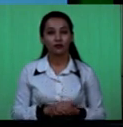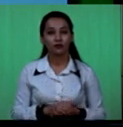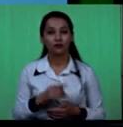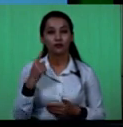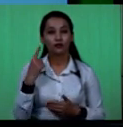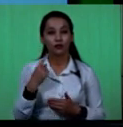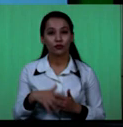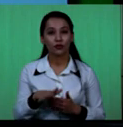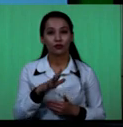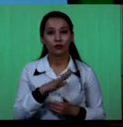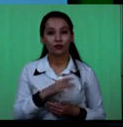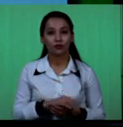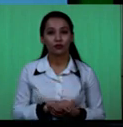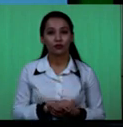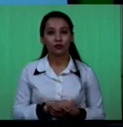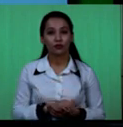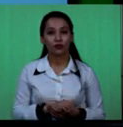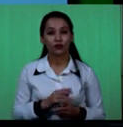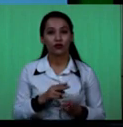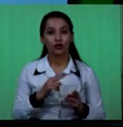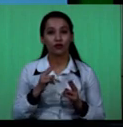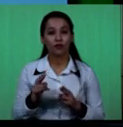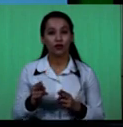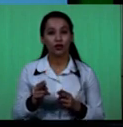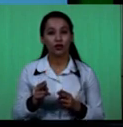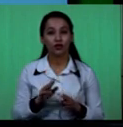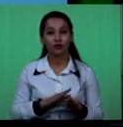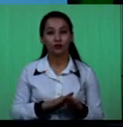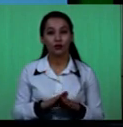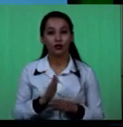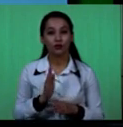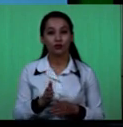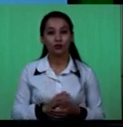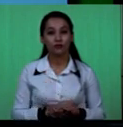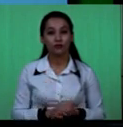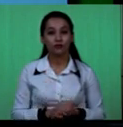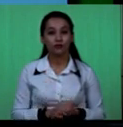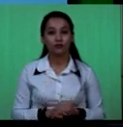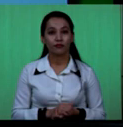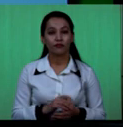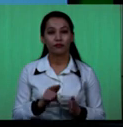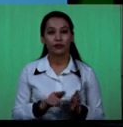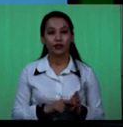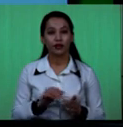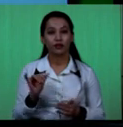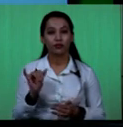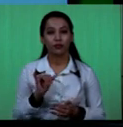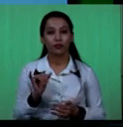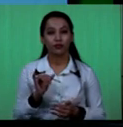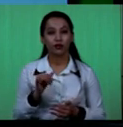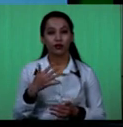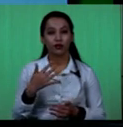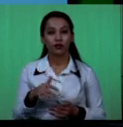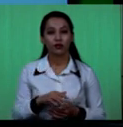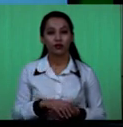Tushunarli bo'ldimi? Keling, navbatdagisini bajarib ko'ramiz. 7 ko'paytiru